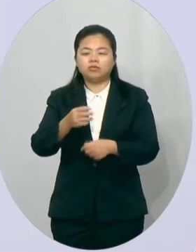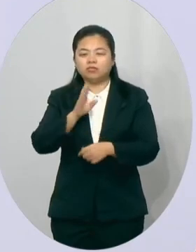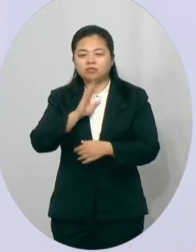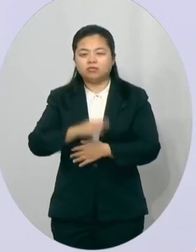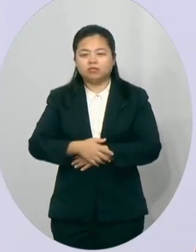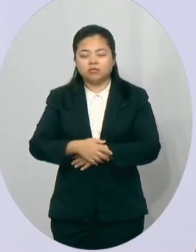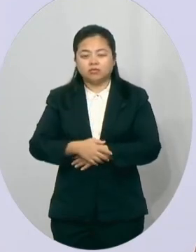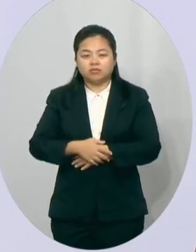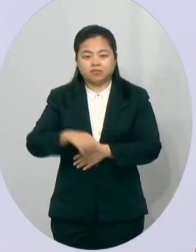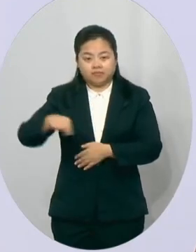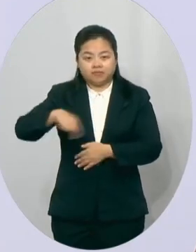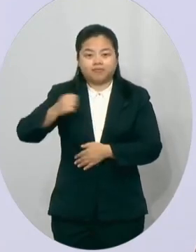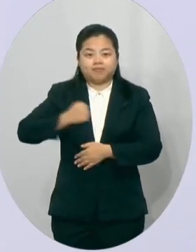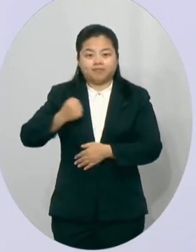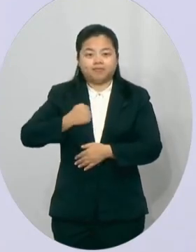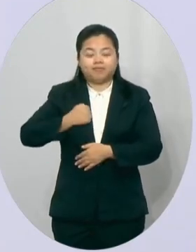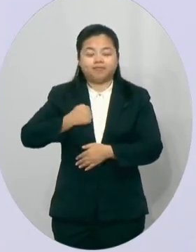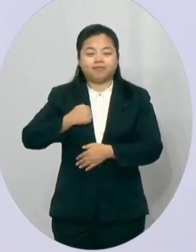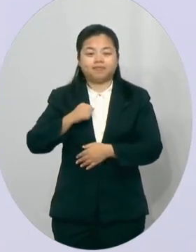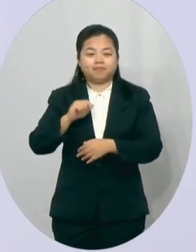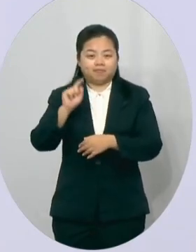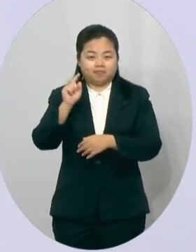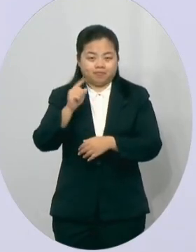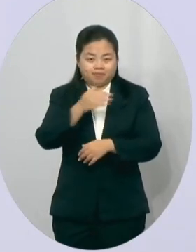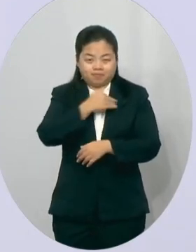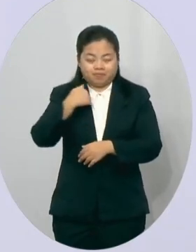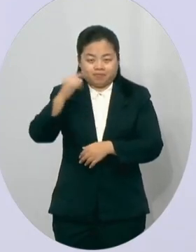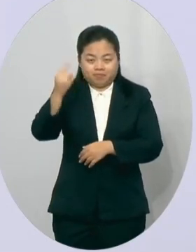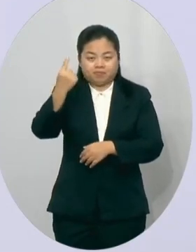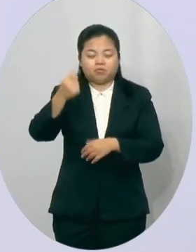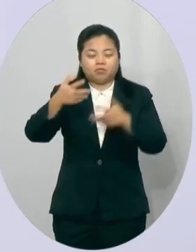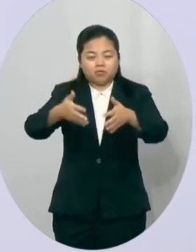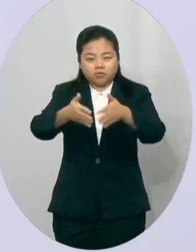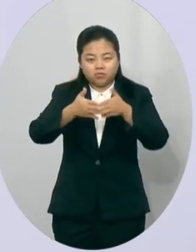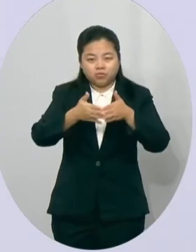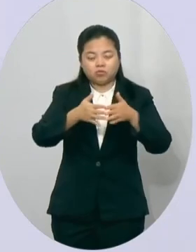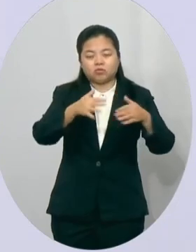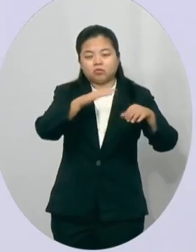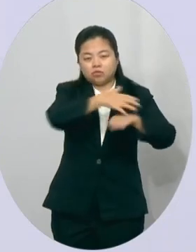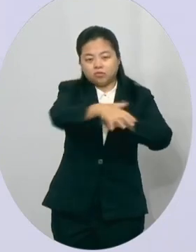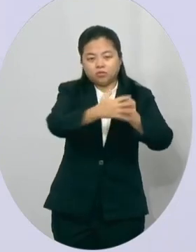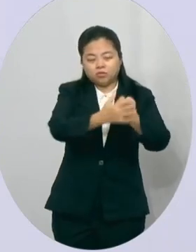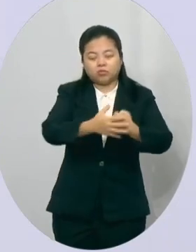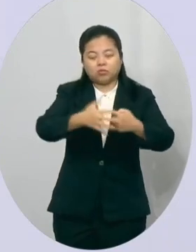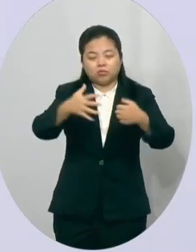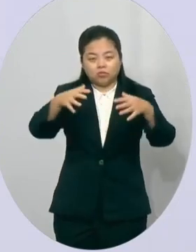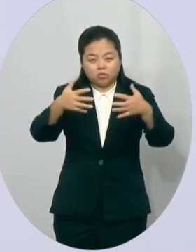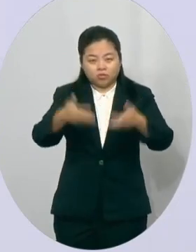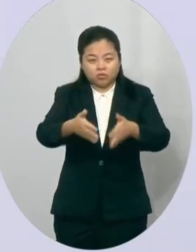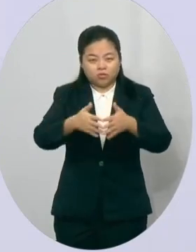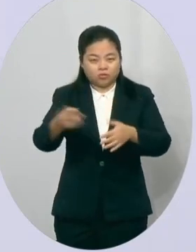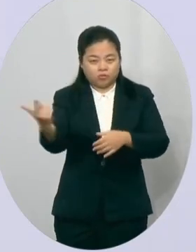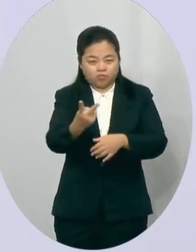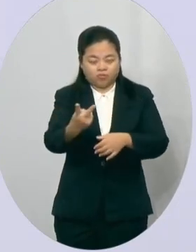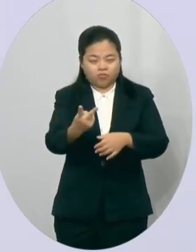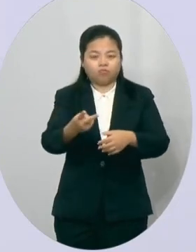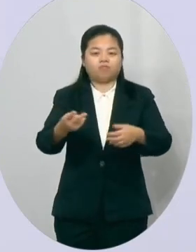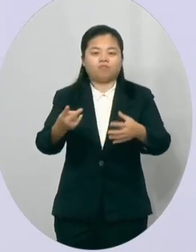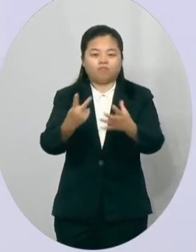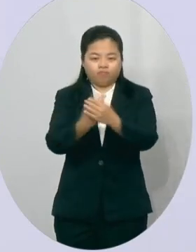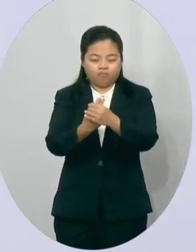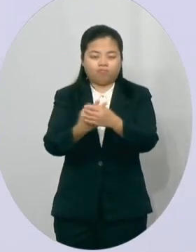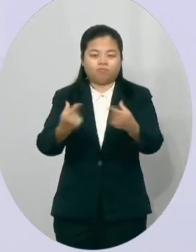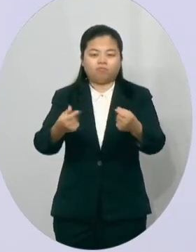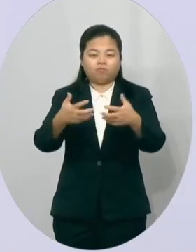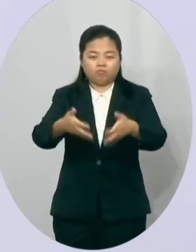我们了解能源重要，环保重要，两者不可偏废。也因此呢，我们容许先增加燃